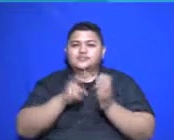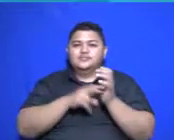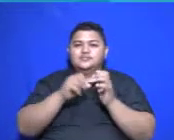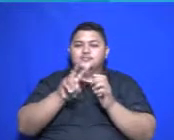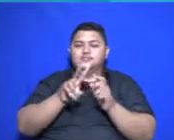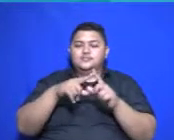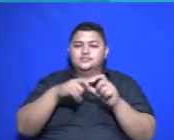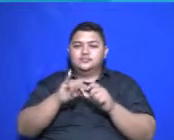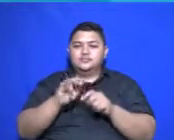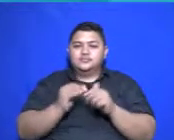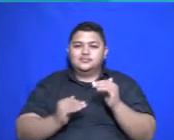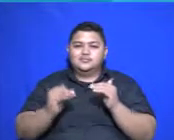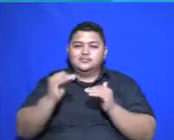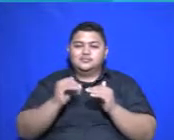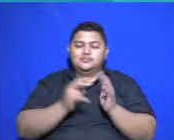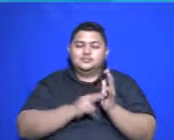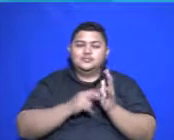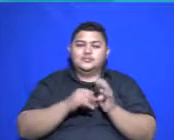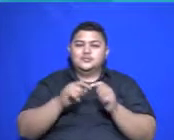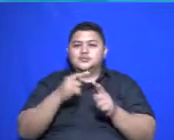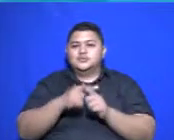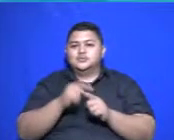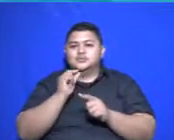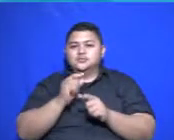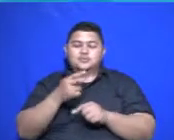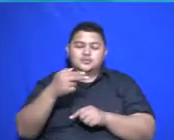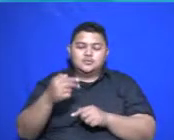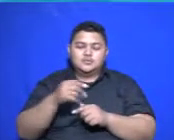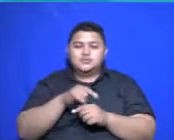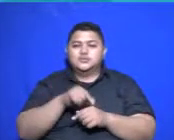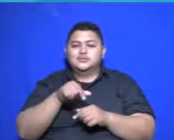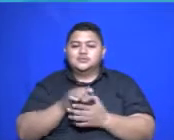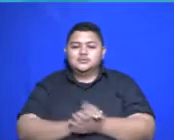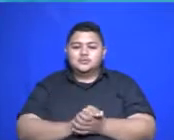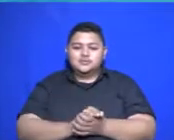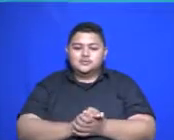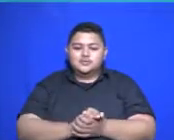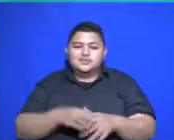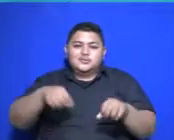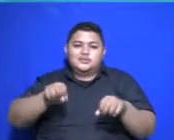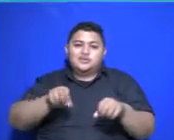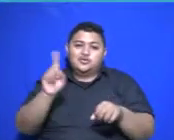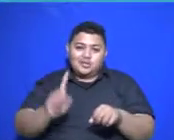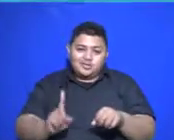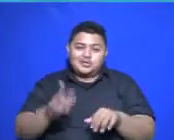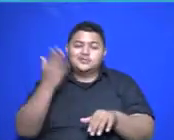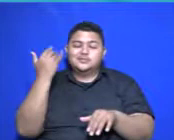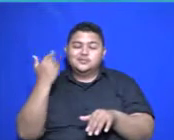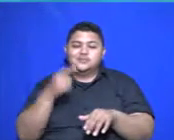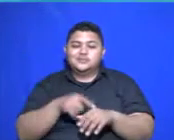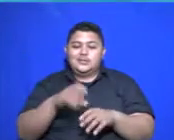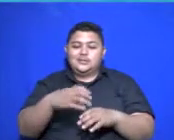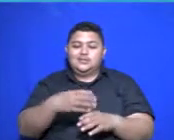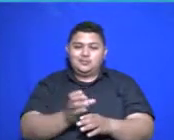yang bisa meningkatkan daya tambah bagi Indonesia, inilah peluang prestasi bangsa. Motor listrik tadi yang saya sampaikan,